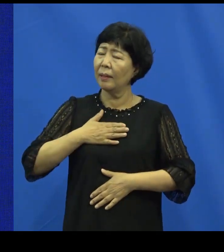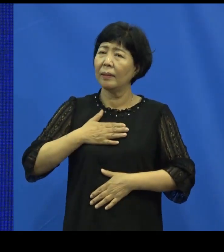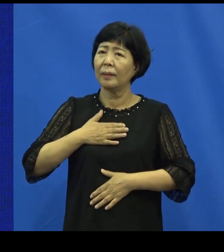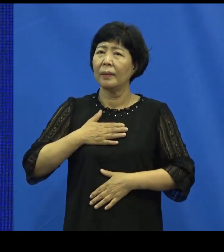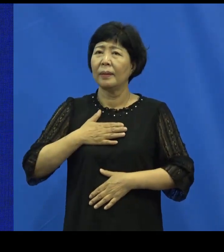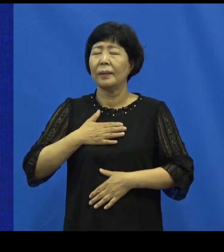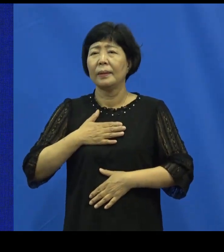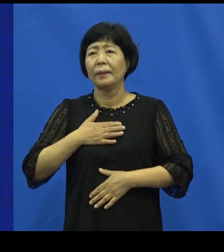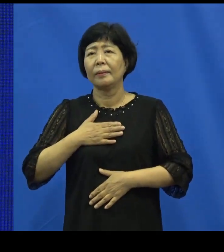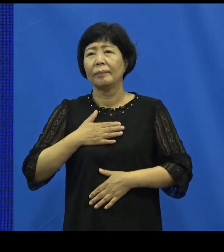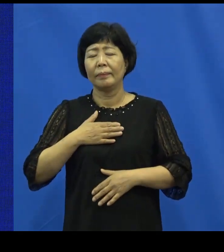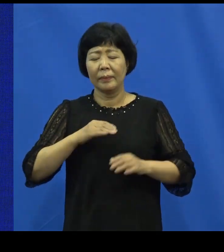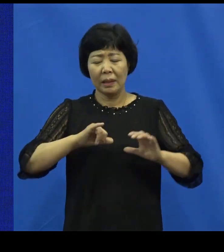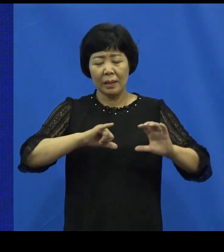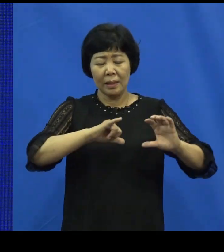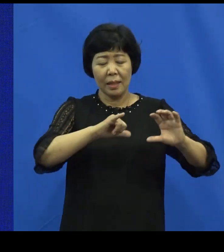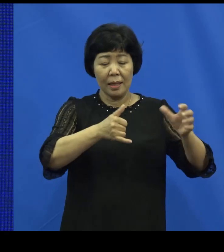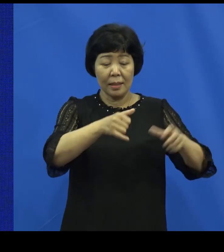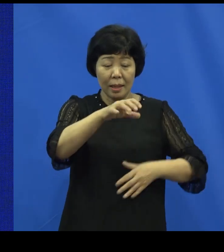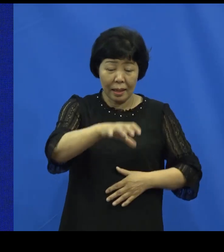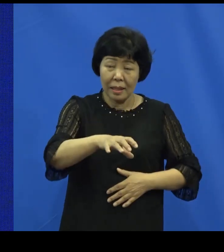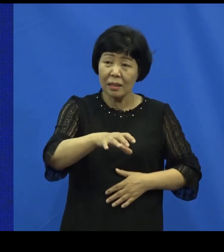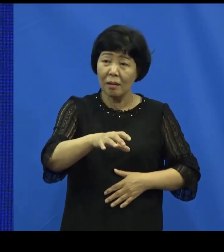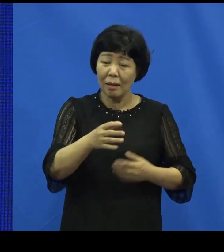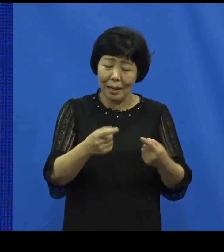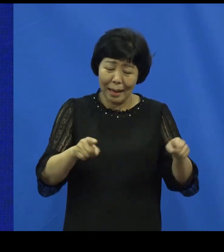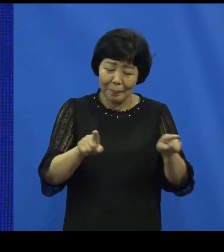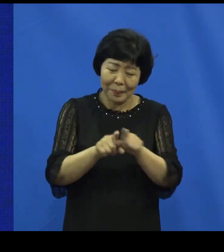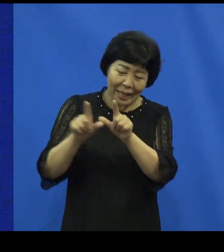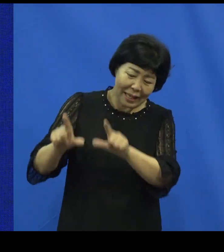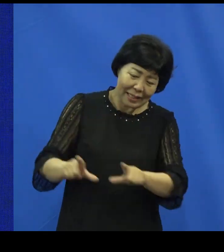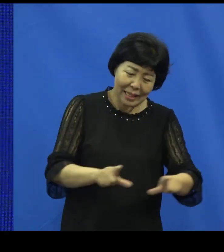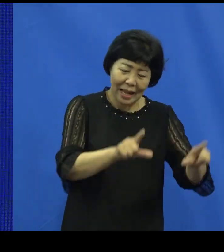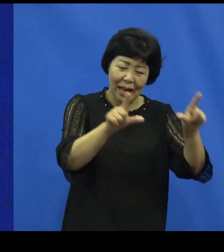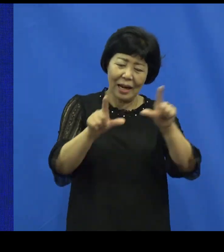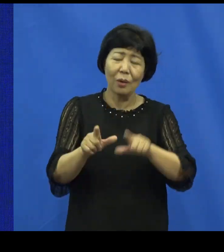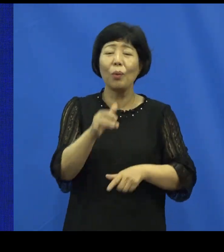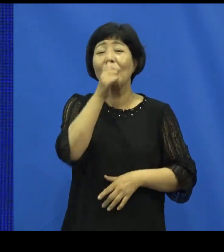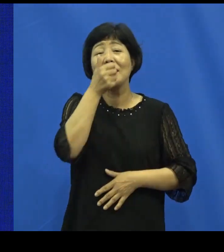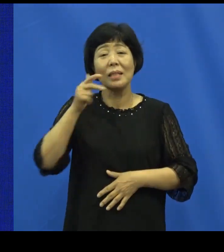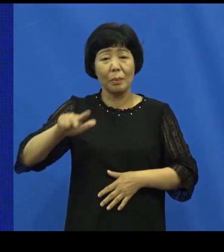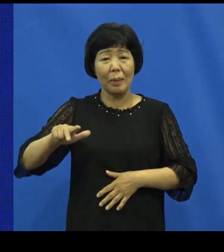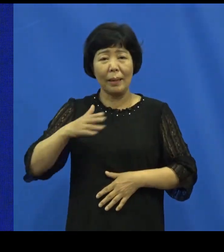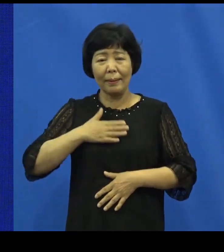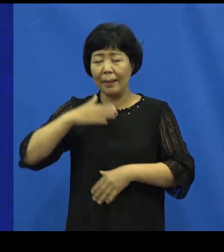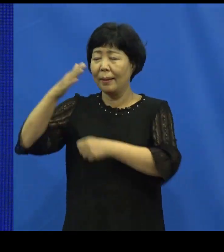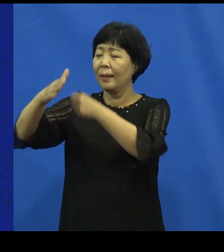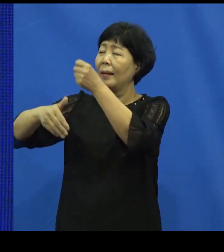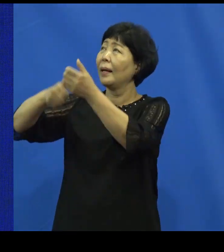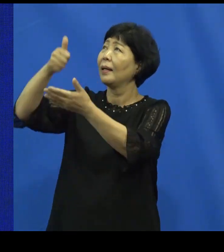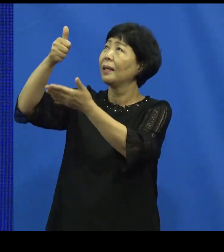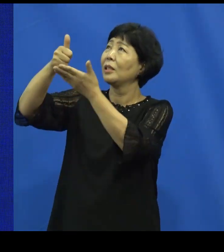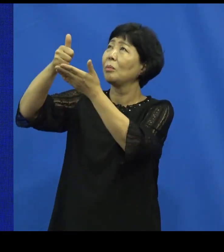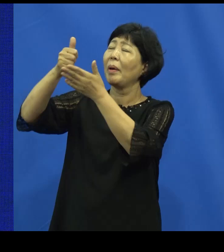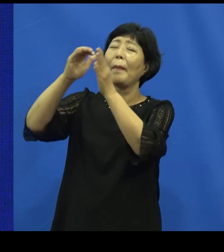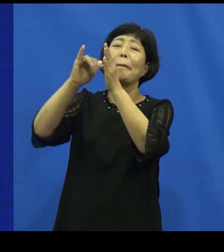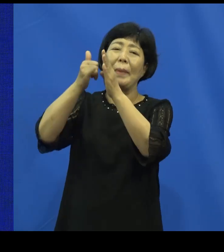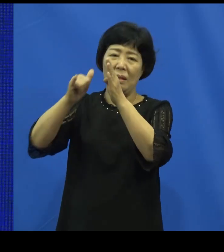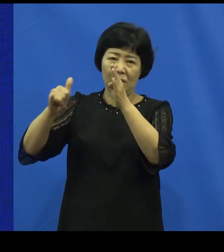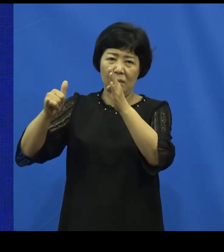세상 속에 섞여 살지만 하나님의 백성이라고 하는 이 아이덴티티를 결코 포기하지 않고, 이건 생명과 같은